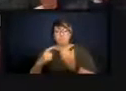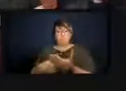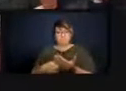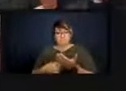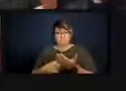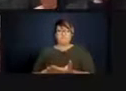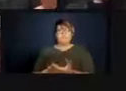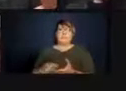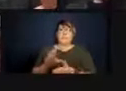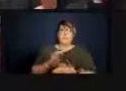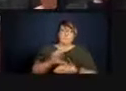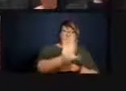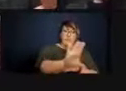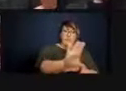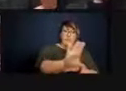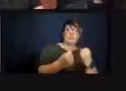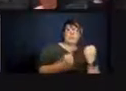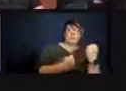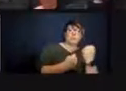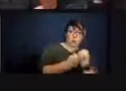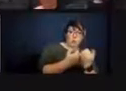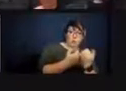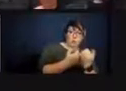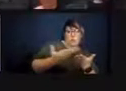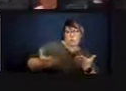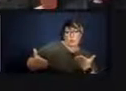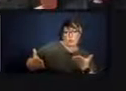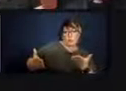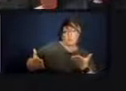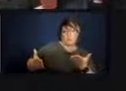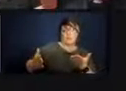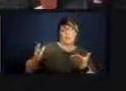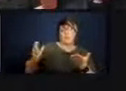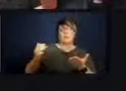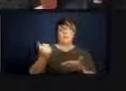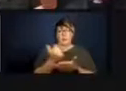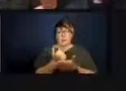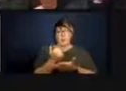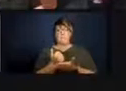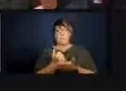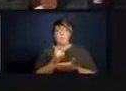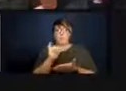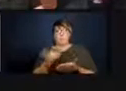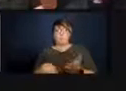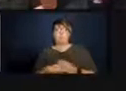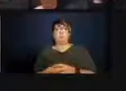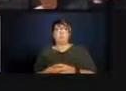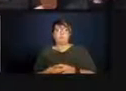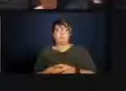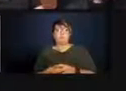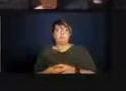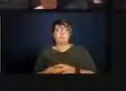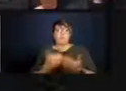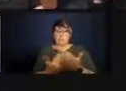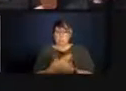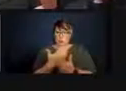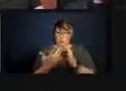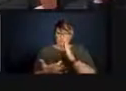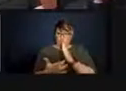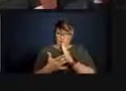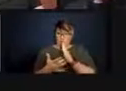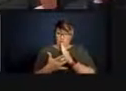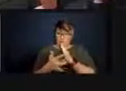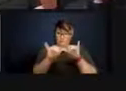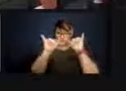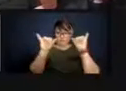حاجة للحصول على تمويل وأيضا تخصيص التمويل لكي نركز على